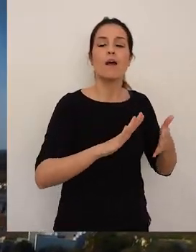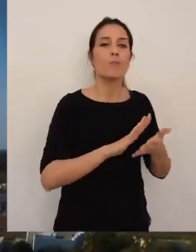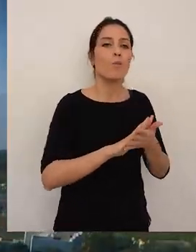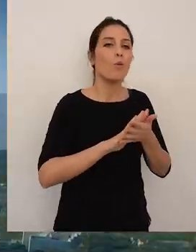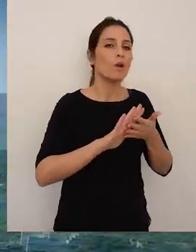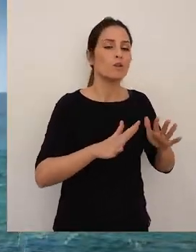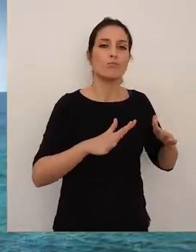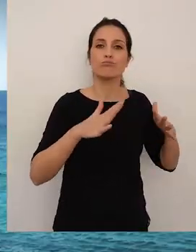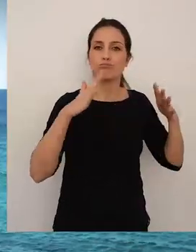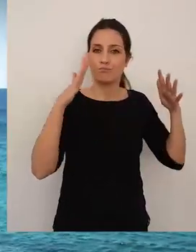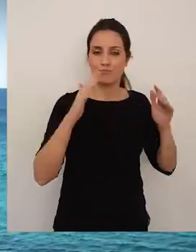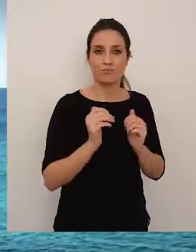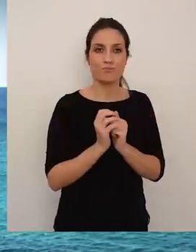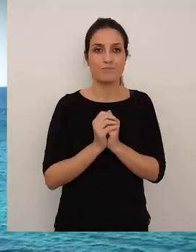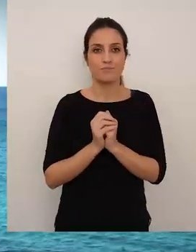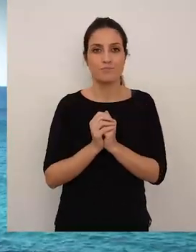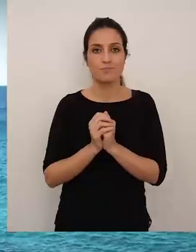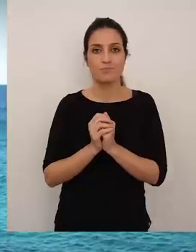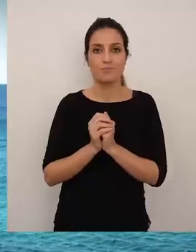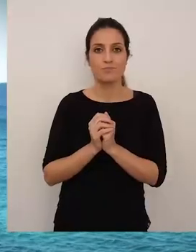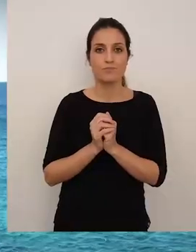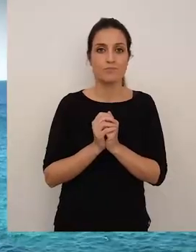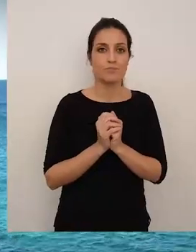limpidezza del suo mare cristallino.